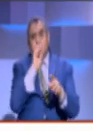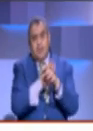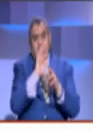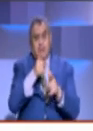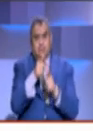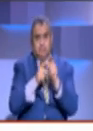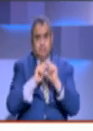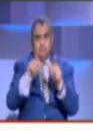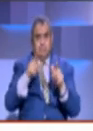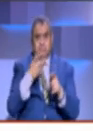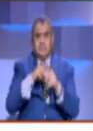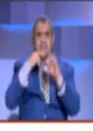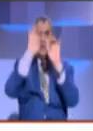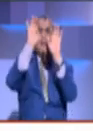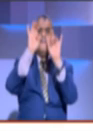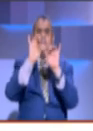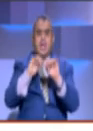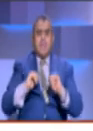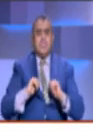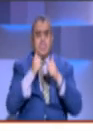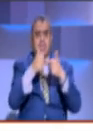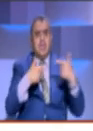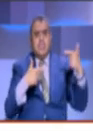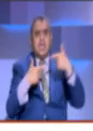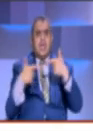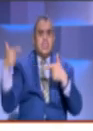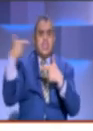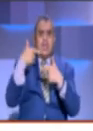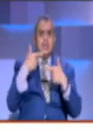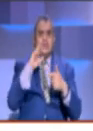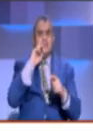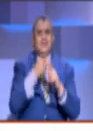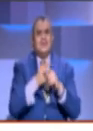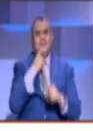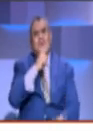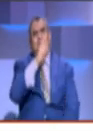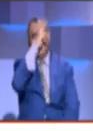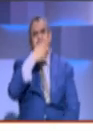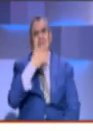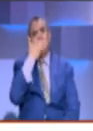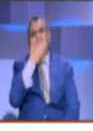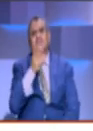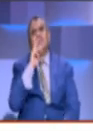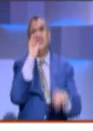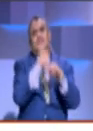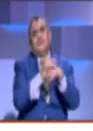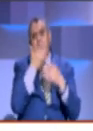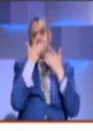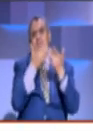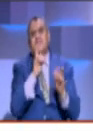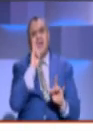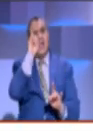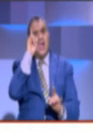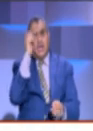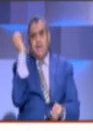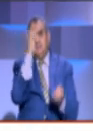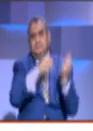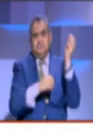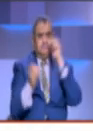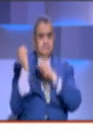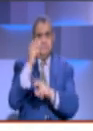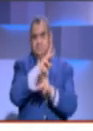وأن بيان الداخلية قال أنهم بادروا بإطلاق النار وكذا، هيقول لك والله حصل ما حصلش بتاع، يعني إمكانية لترويج قصص